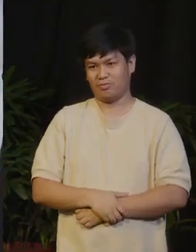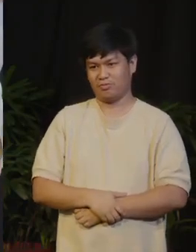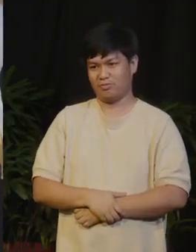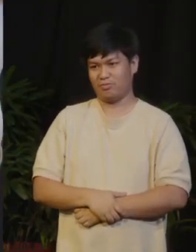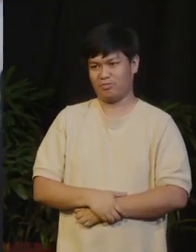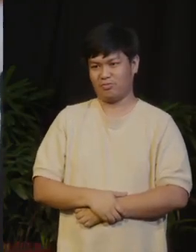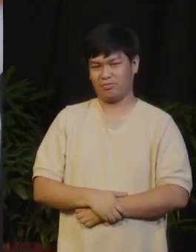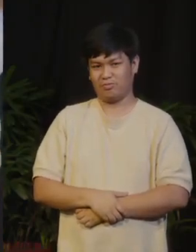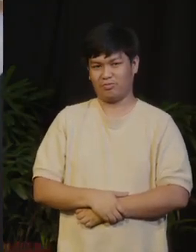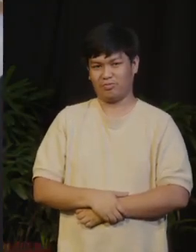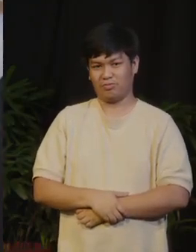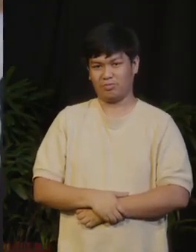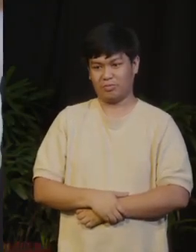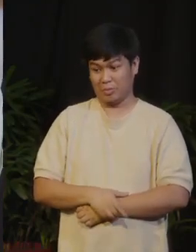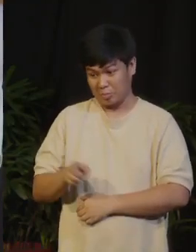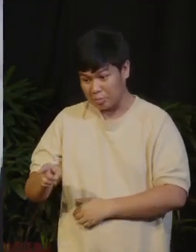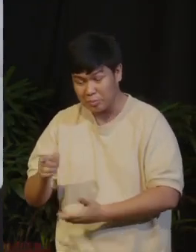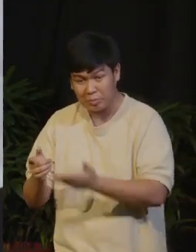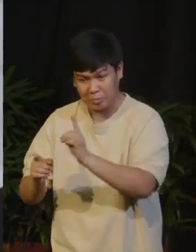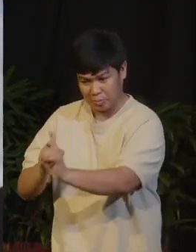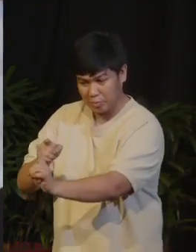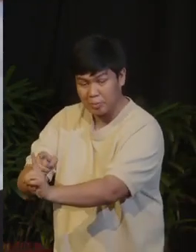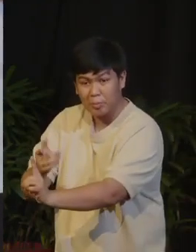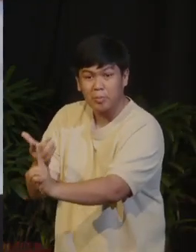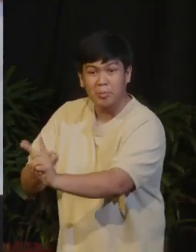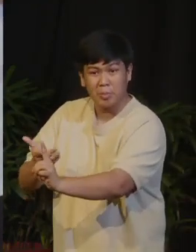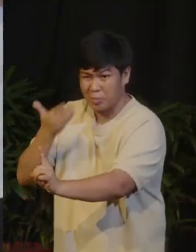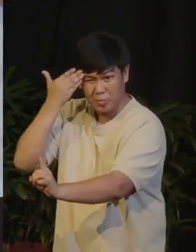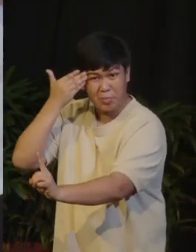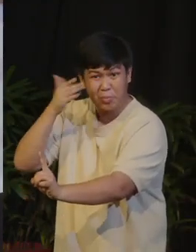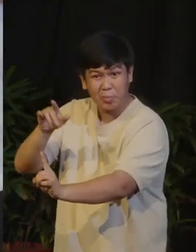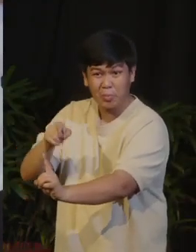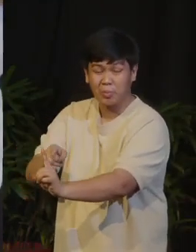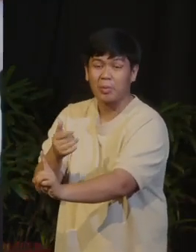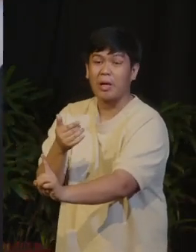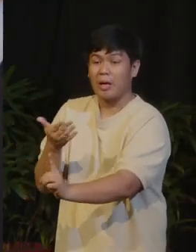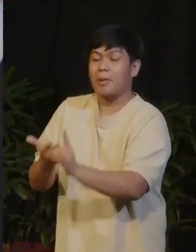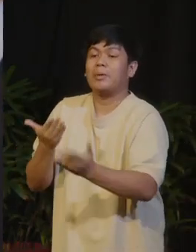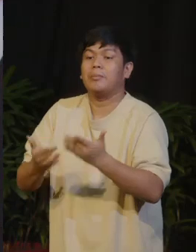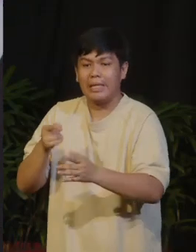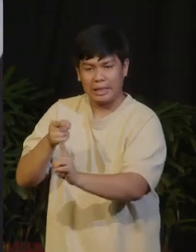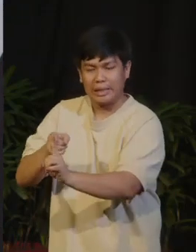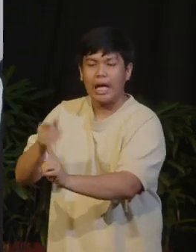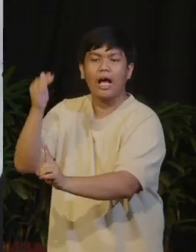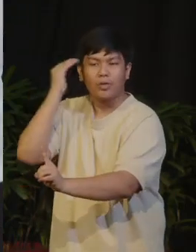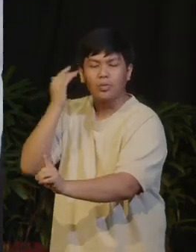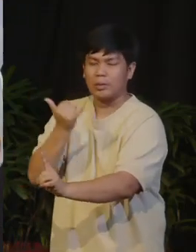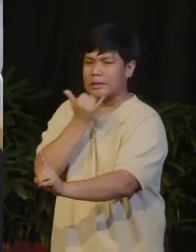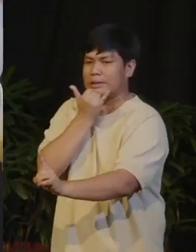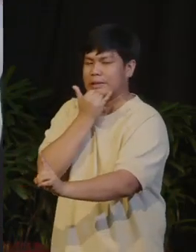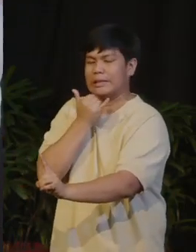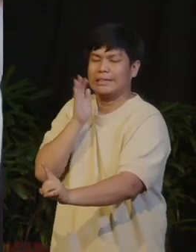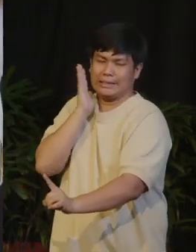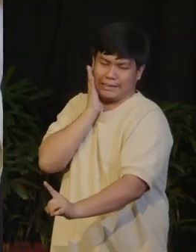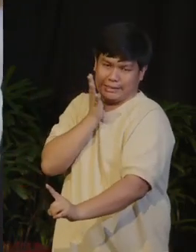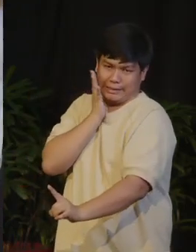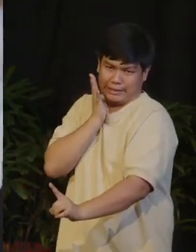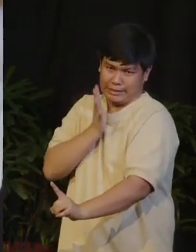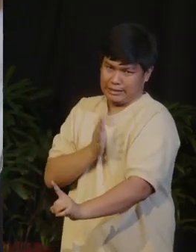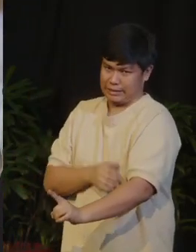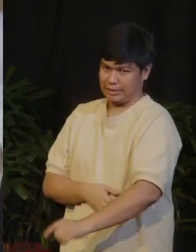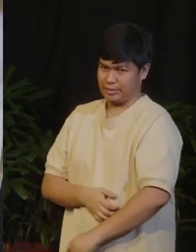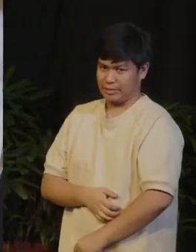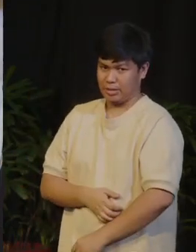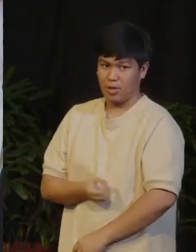nila ang kanilang pagkakamali, pero hindi makalapit sa inyo, or ayaw lang nila talagang humingi ng